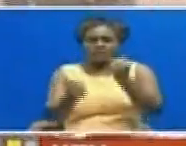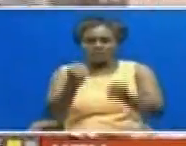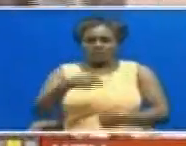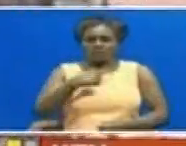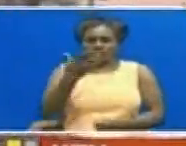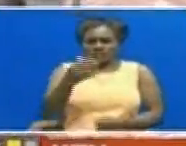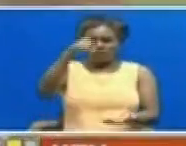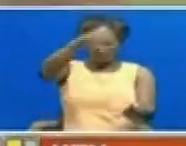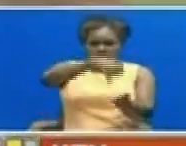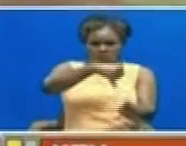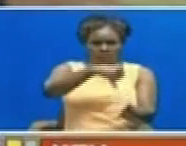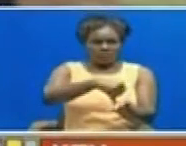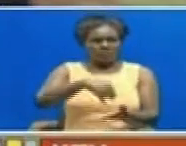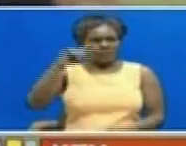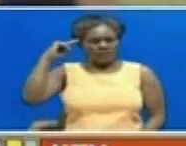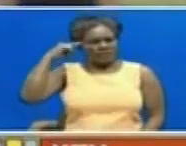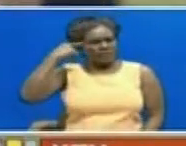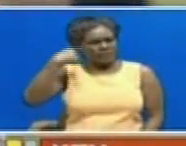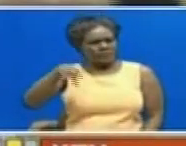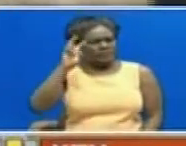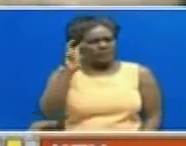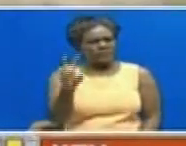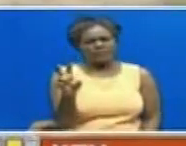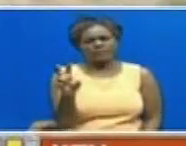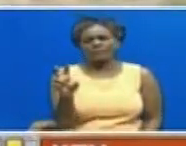nchini, walihusika. I think looking at